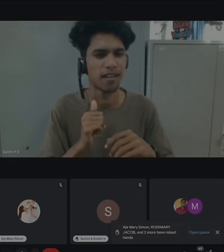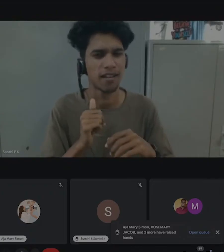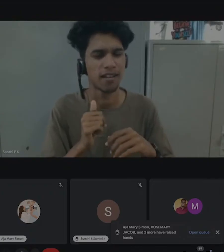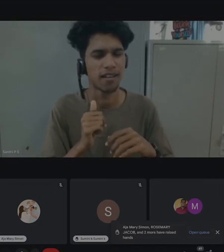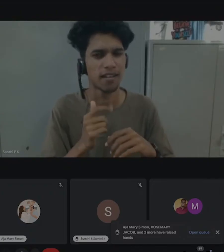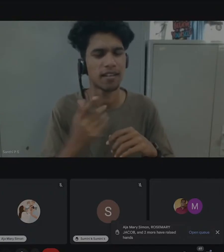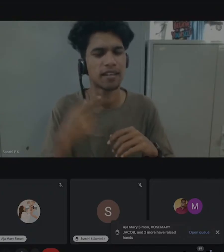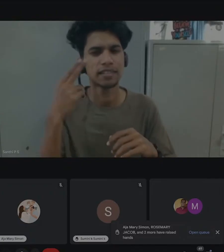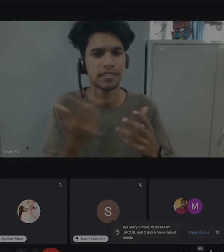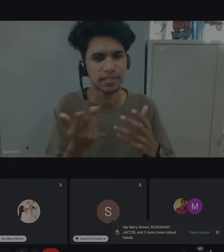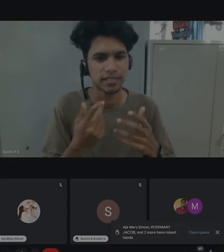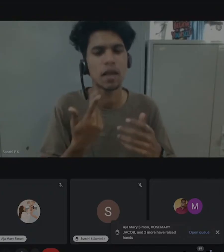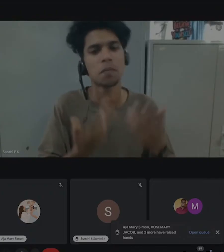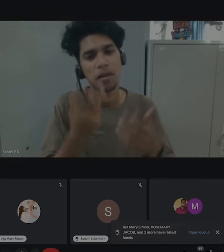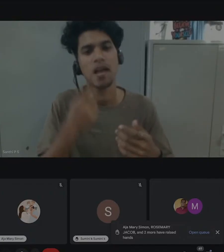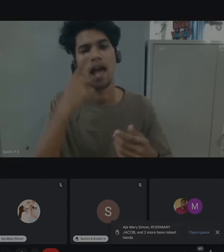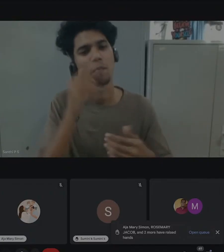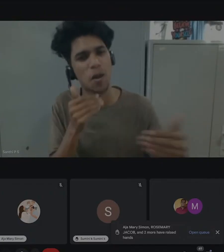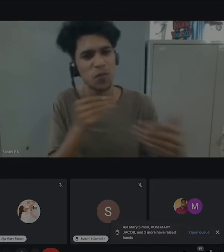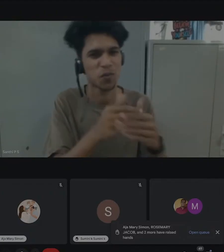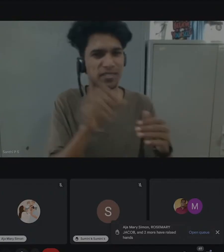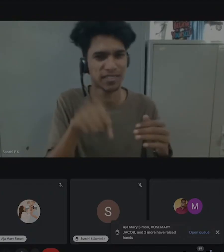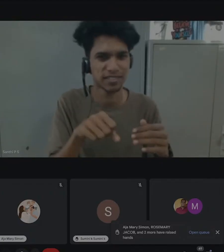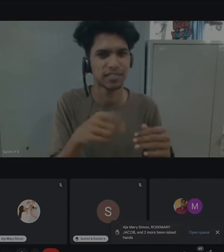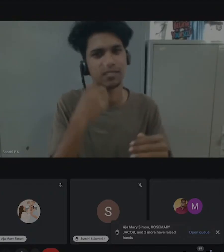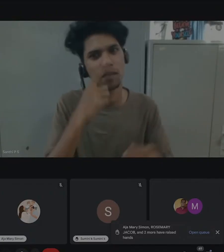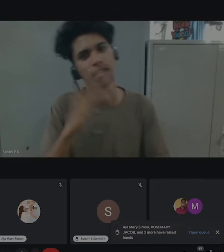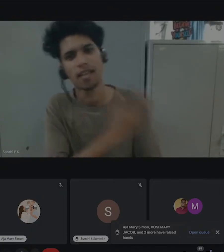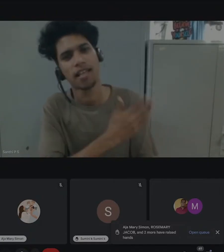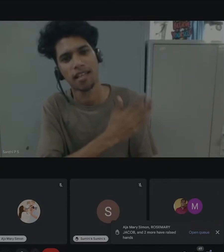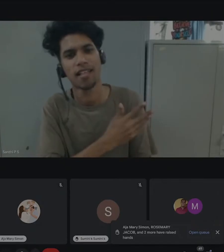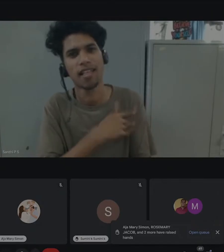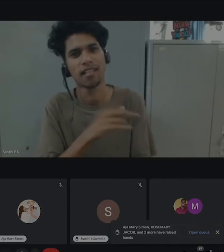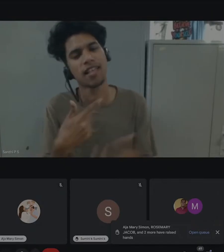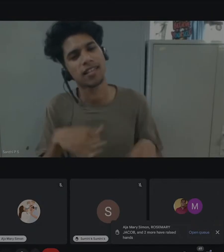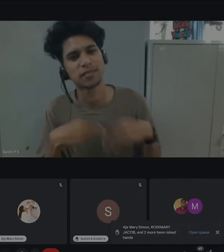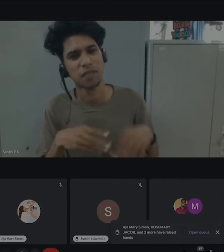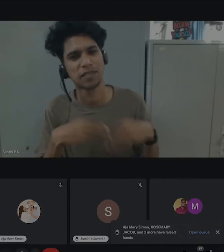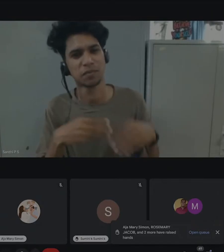ഇടപെടുന്നത് അമ്മയായിട്ടായിരിക്കും അല്ലെ? അടി കൊണ്ടുകൊണ്ടുണ്ടായിരിക്കും അല്ലെ?